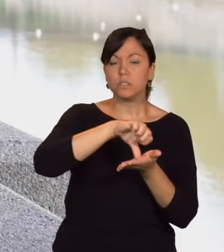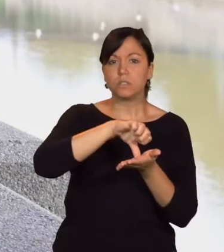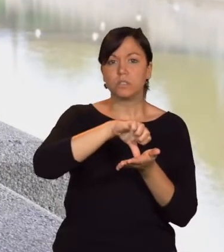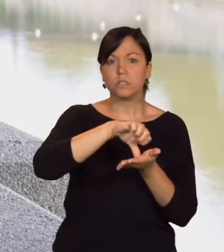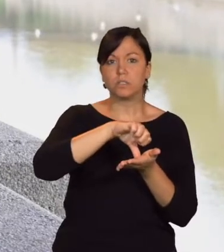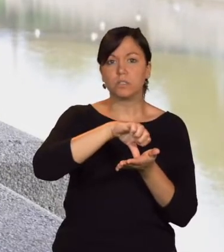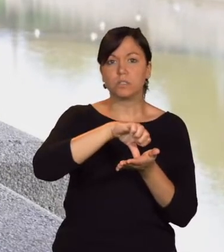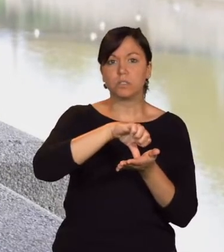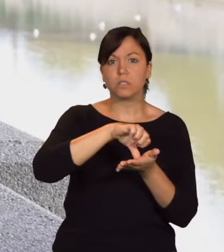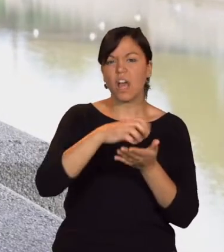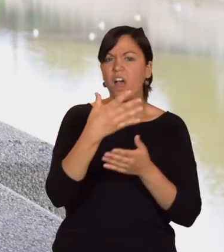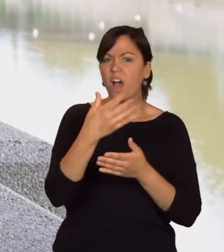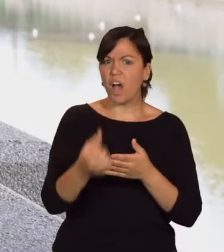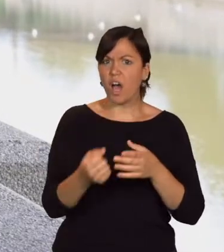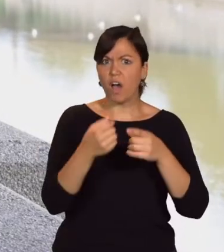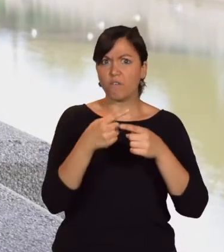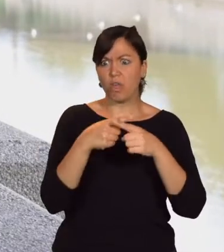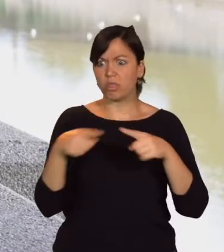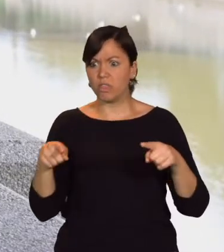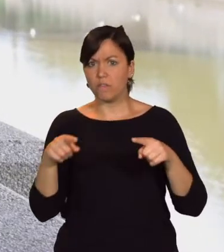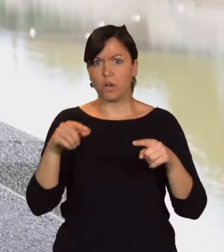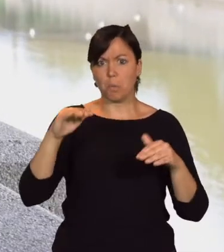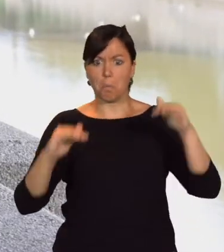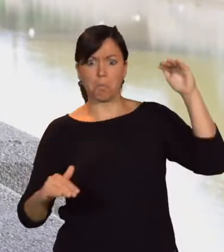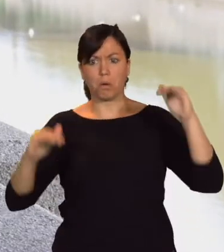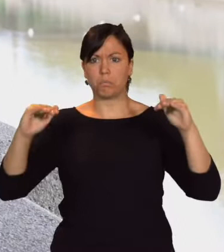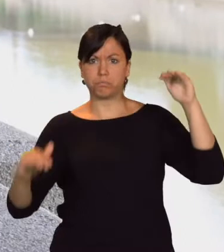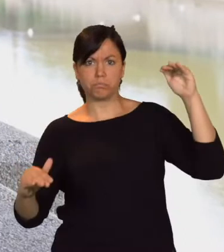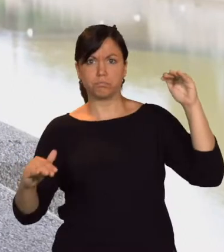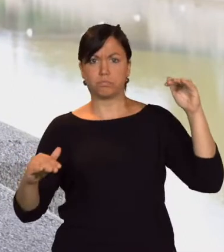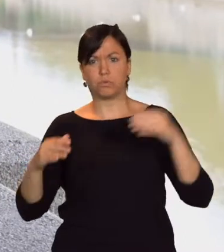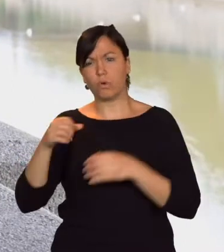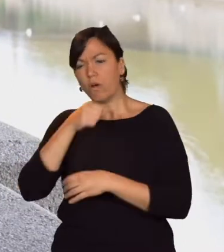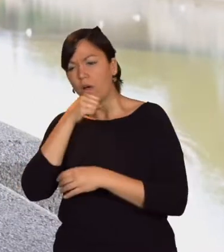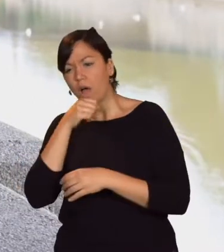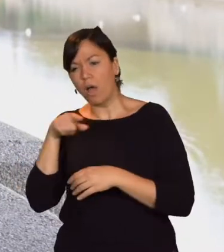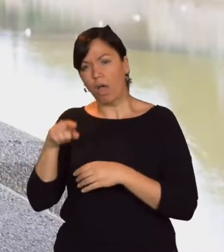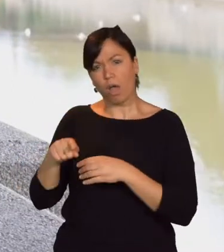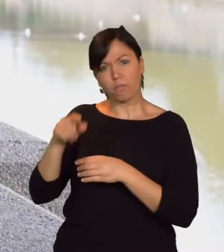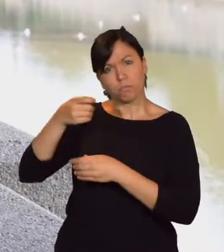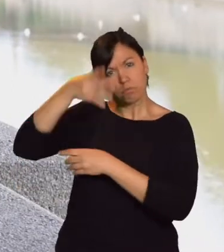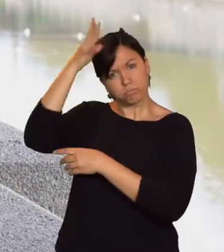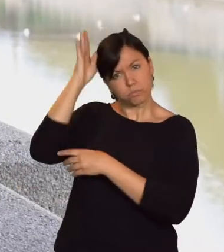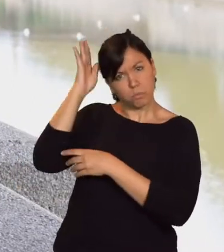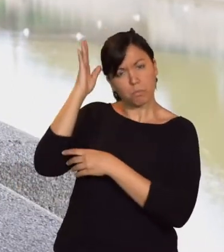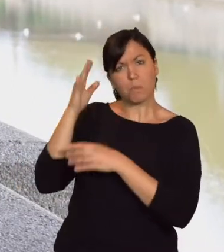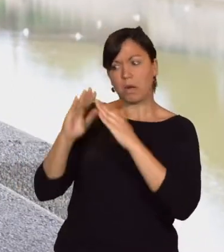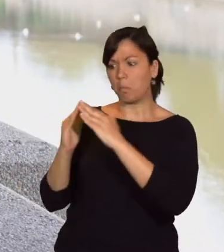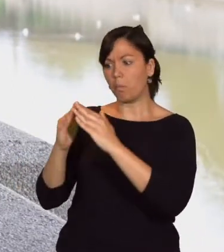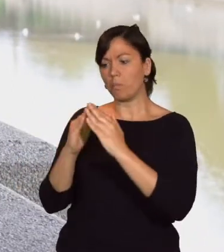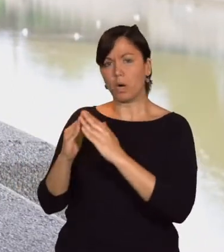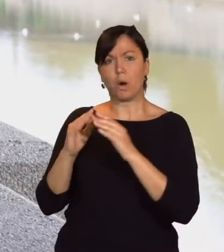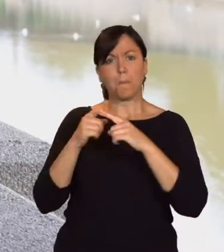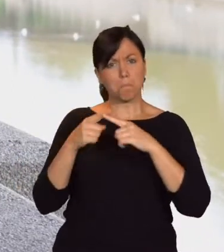que presenta doncs, bastant de desnivell, el que és la part més antiga, el que havia sigut la ciutat romana. Però sempre